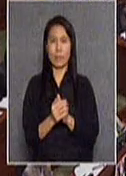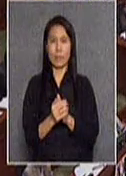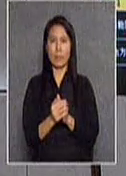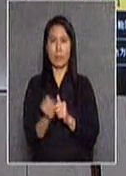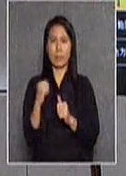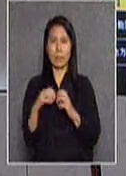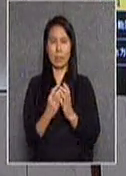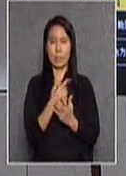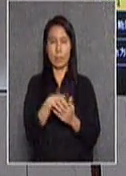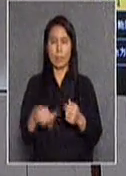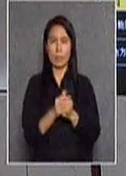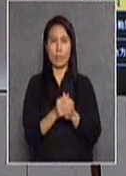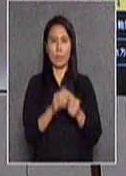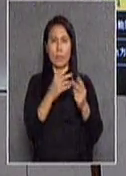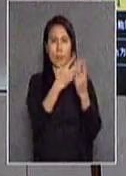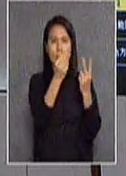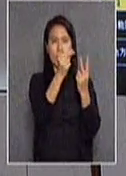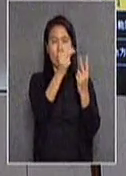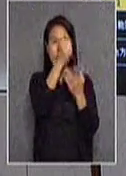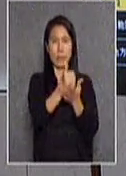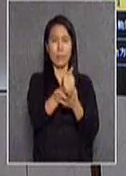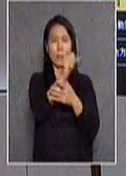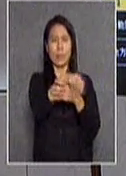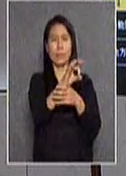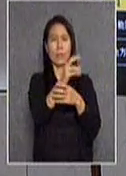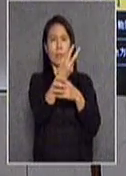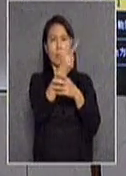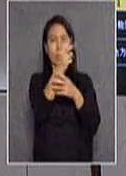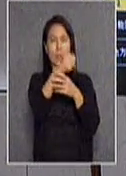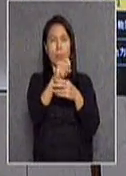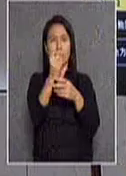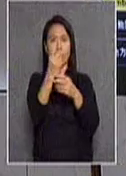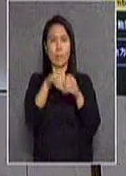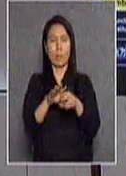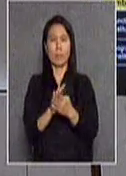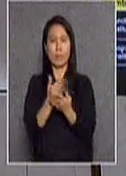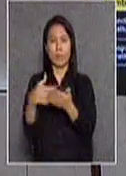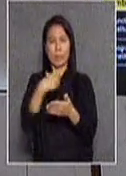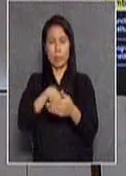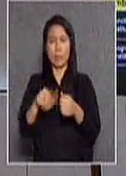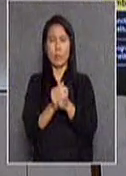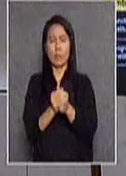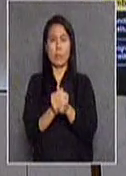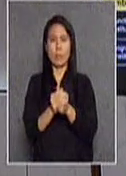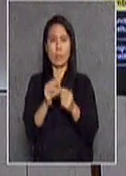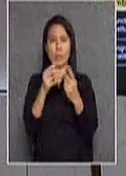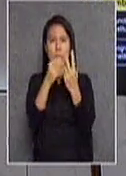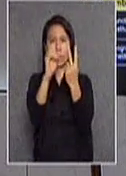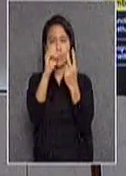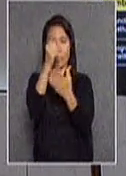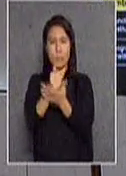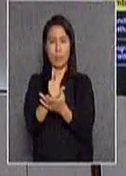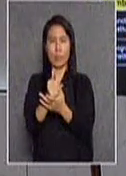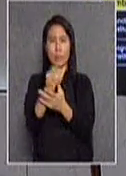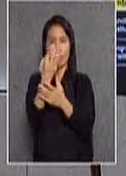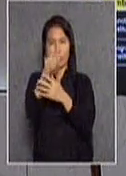功能團體選舉產生的議員27位出席，沒人贊成，22位反對，1位棄權。分區直接選舉產生的議員20位出席，